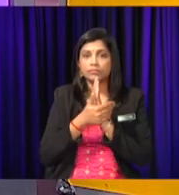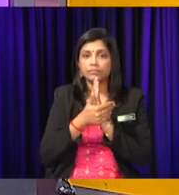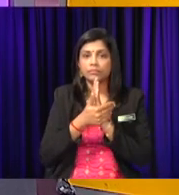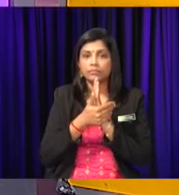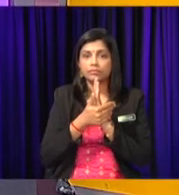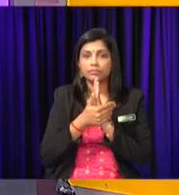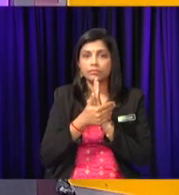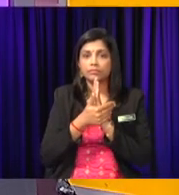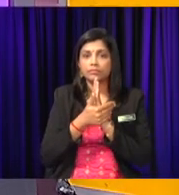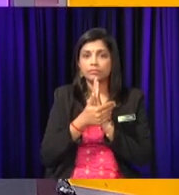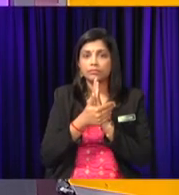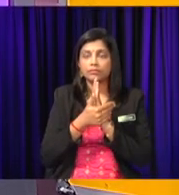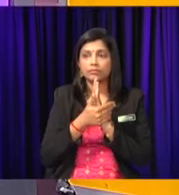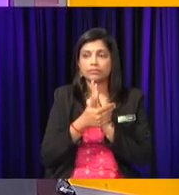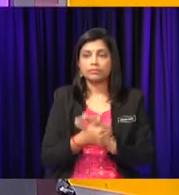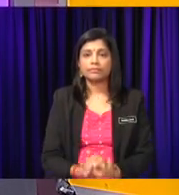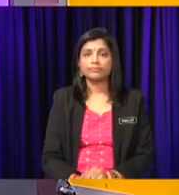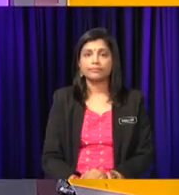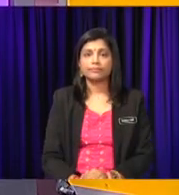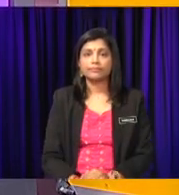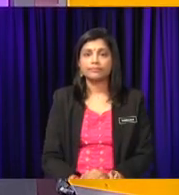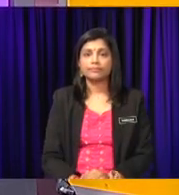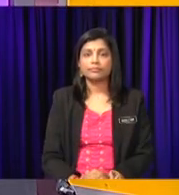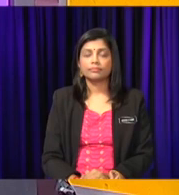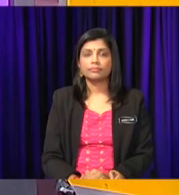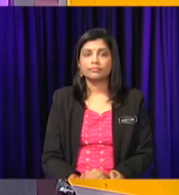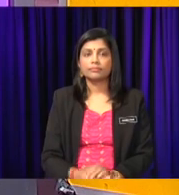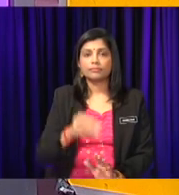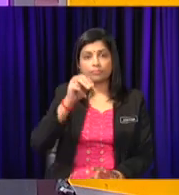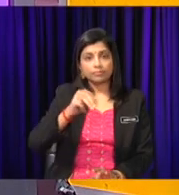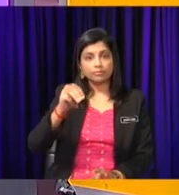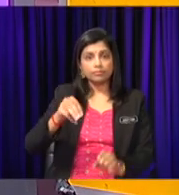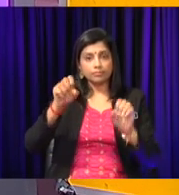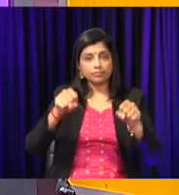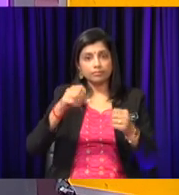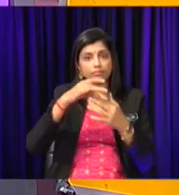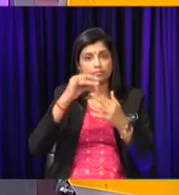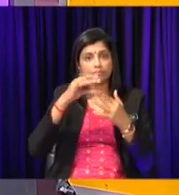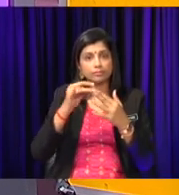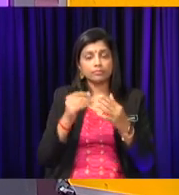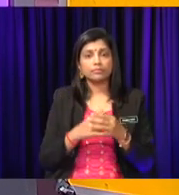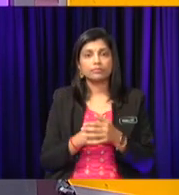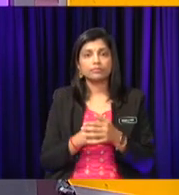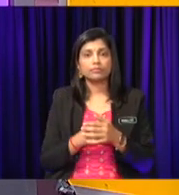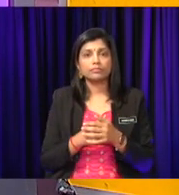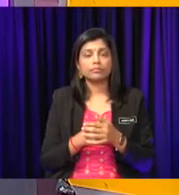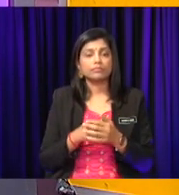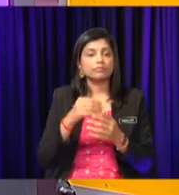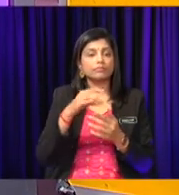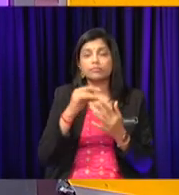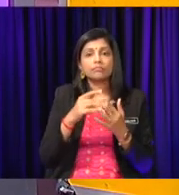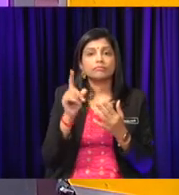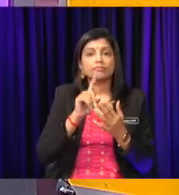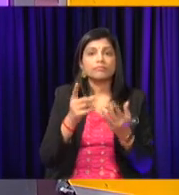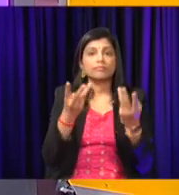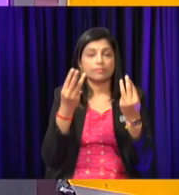boleh silangkan sama Ade nak ambil ini ini ataupun ini